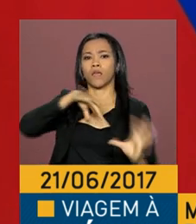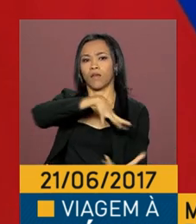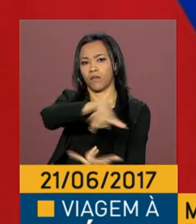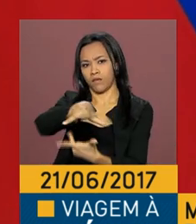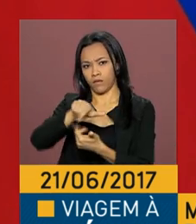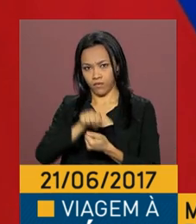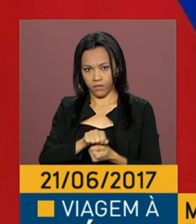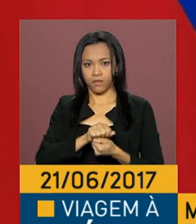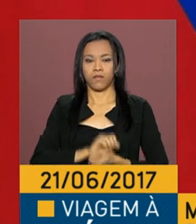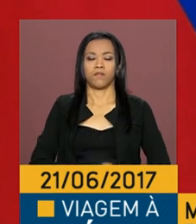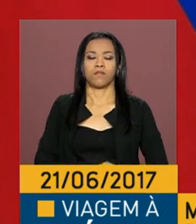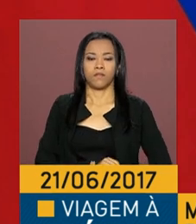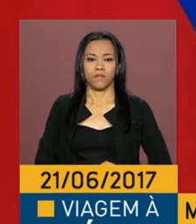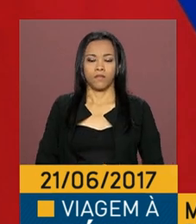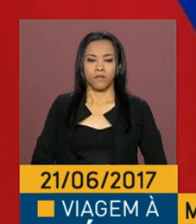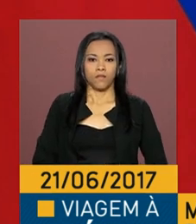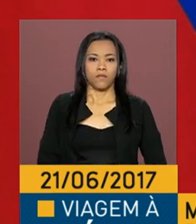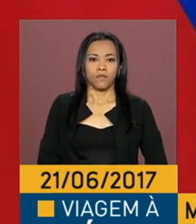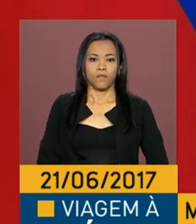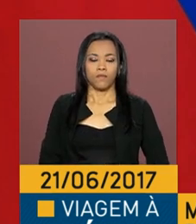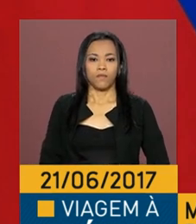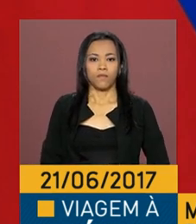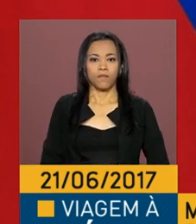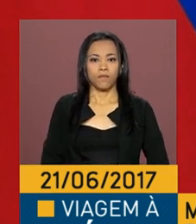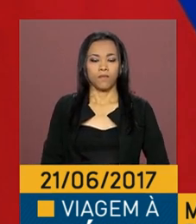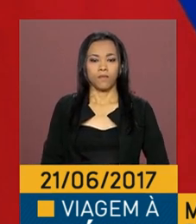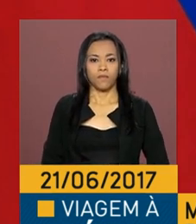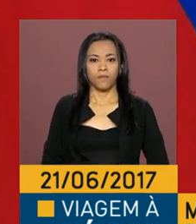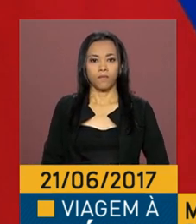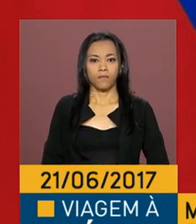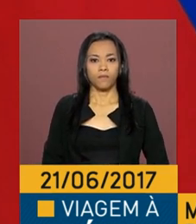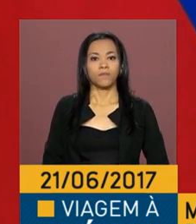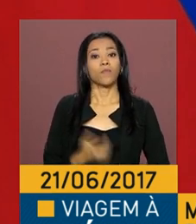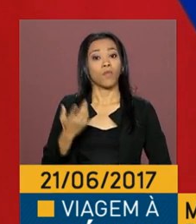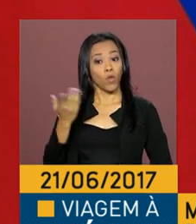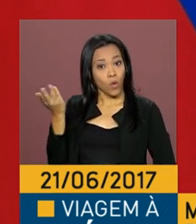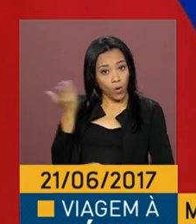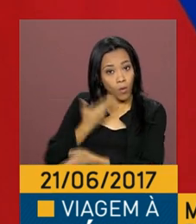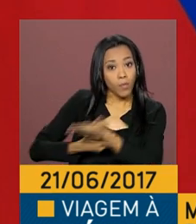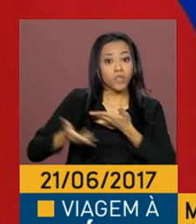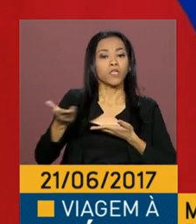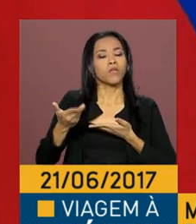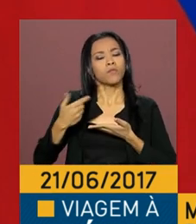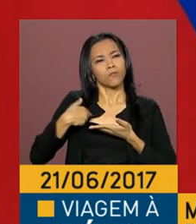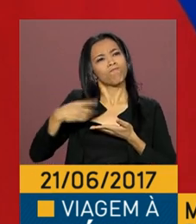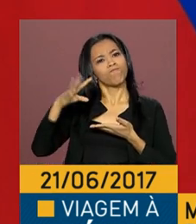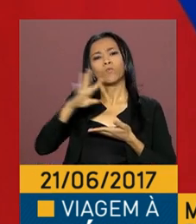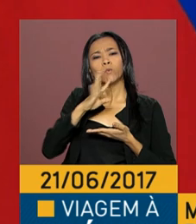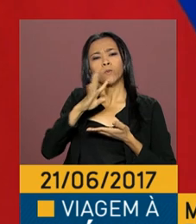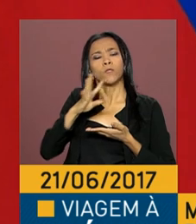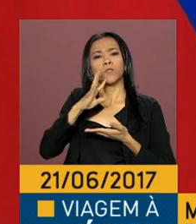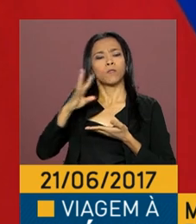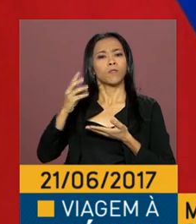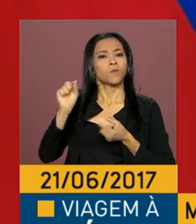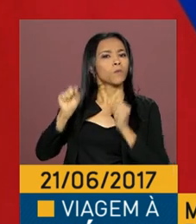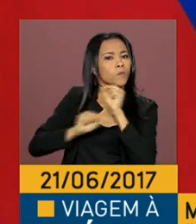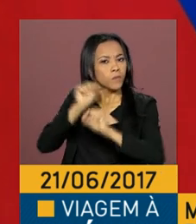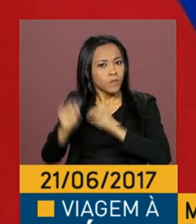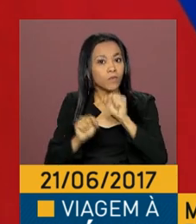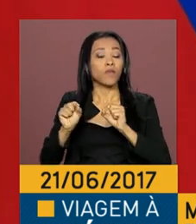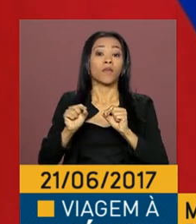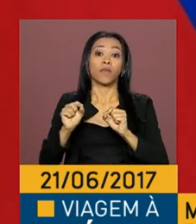о вопросах международной повестки дня. Compartilhamos o entendimento de que as